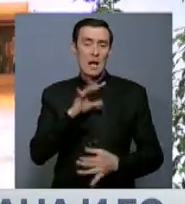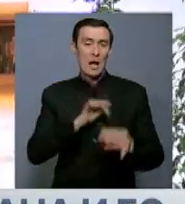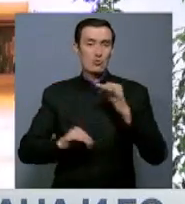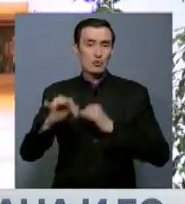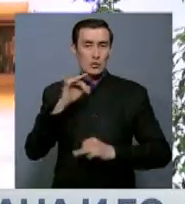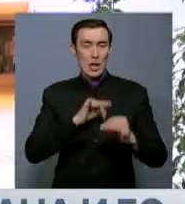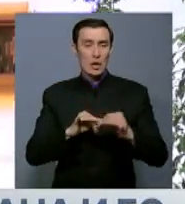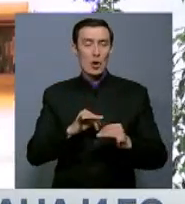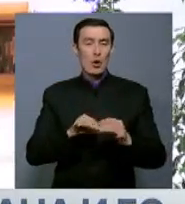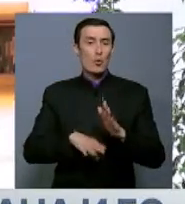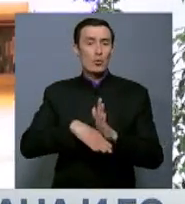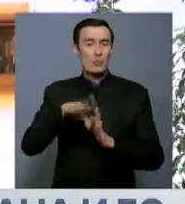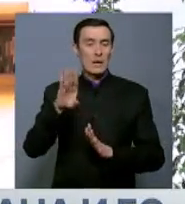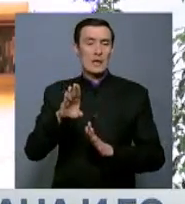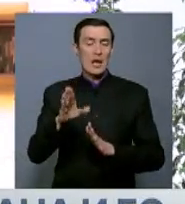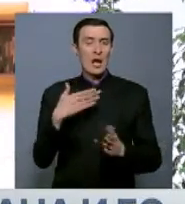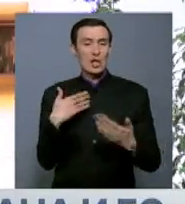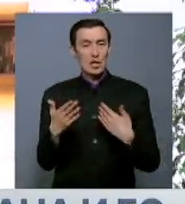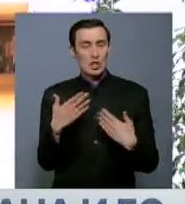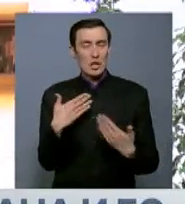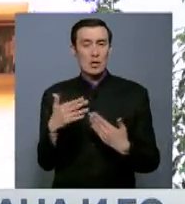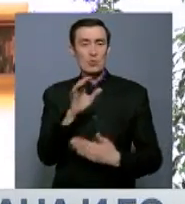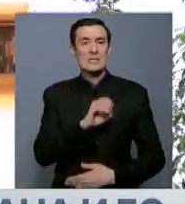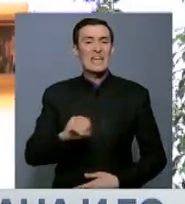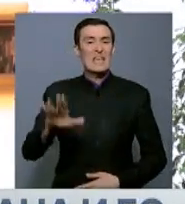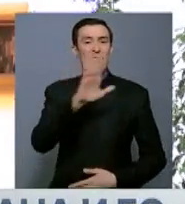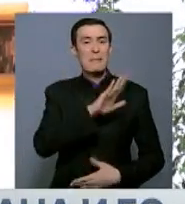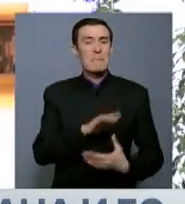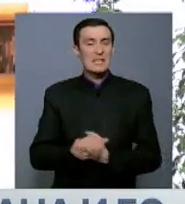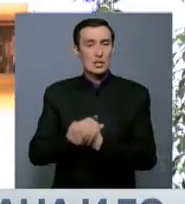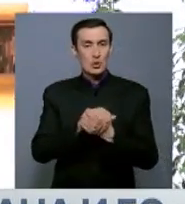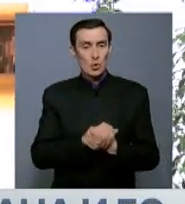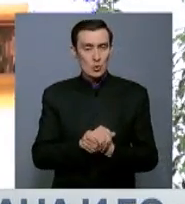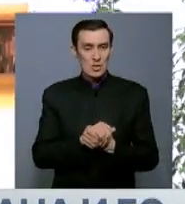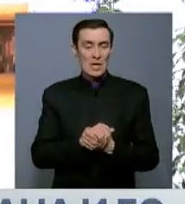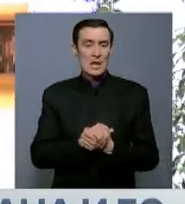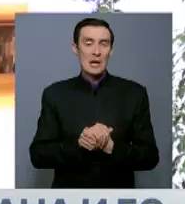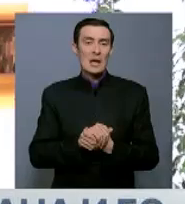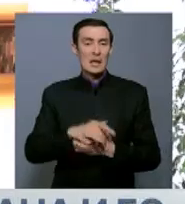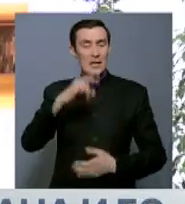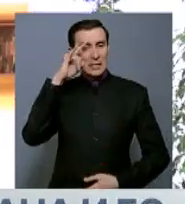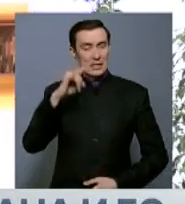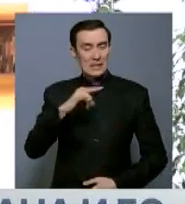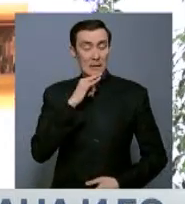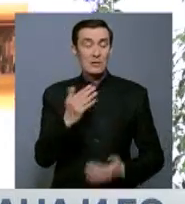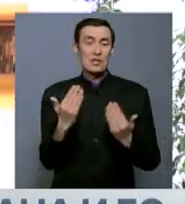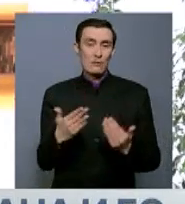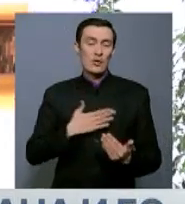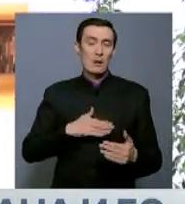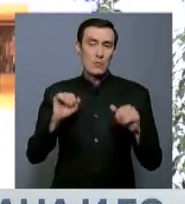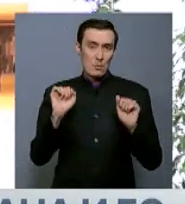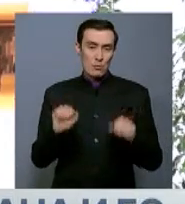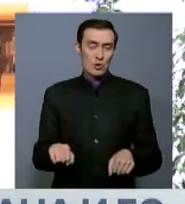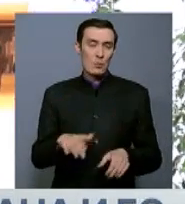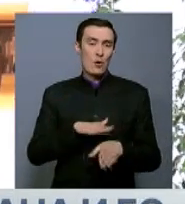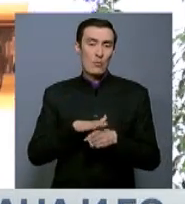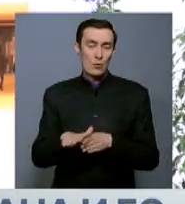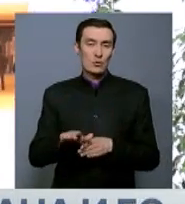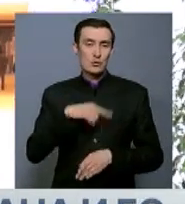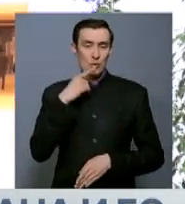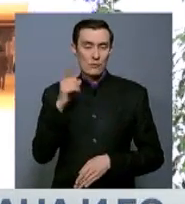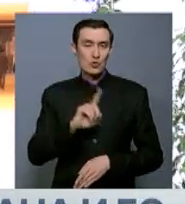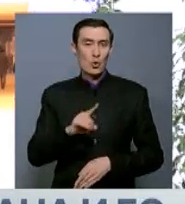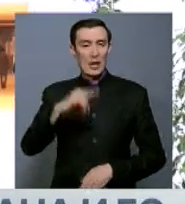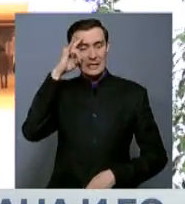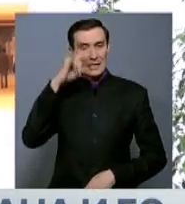вопрос укрепления взаимоотношений между Европейским Союзом, европейскими странами и Казахстаном. И сегодня мы можем с полным основанием сказать, что